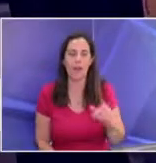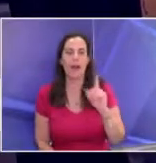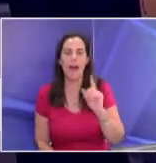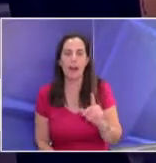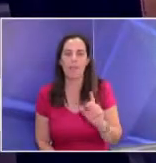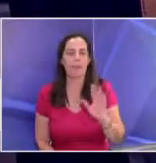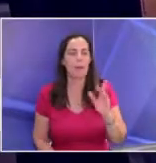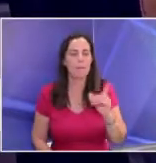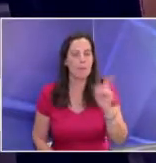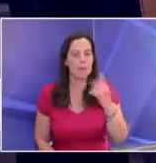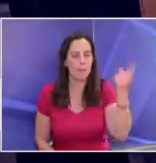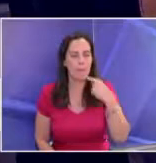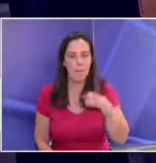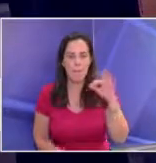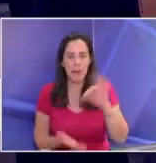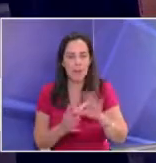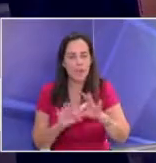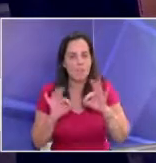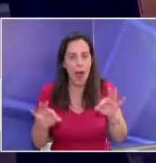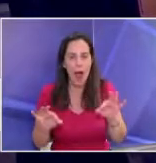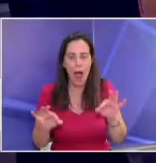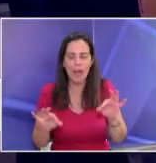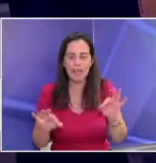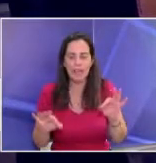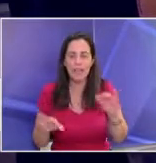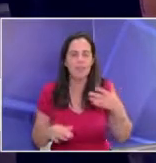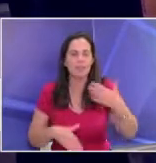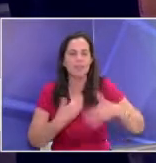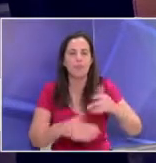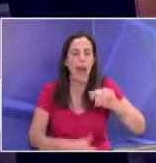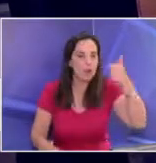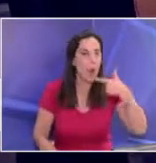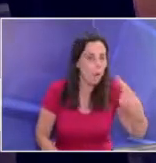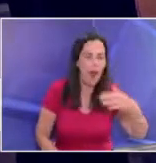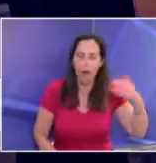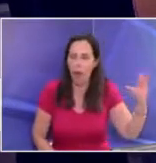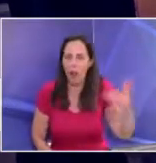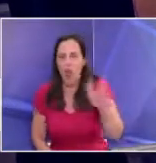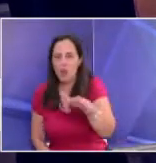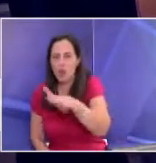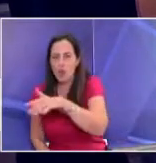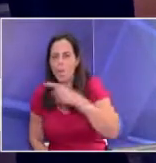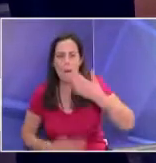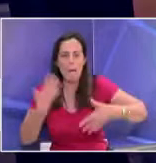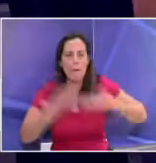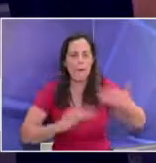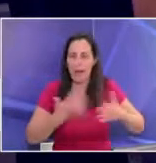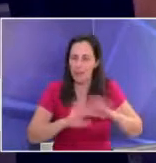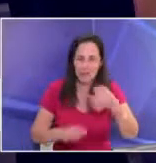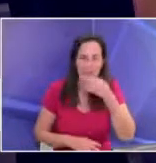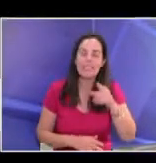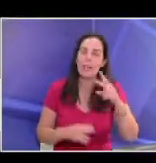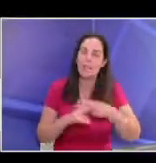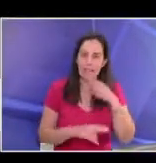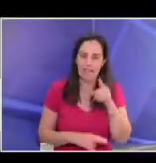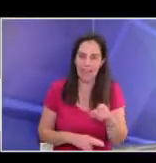שכאילו, מישהו פעם אמר לי שברגע שזה מתחיל, זה מפולת שלגים. הראשונה תצא, ואז יגיעו עוד אחריה, אין בכלל שאלה. כי זה